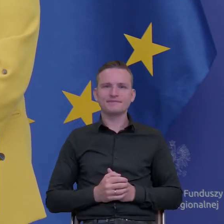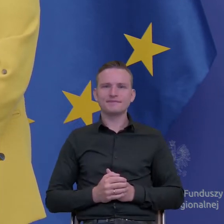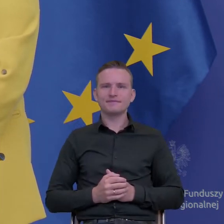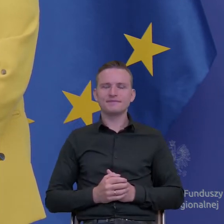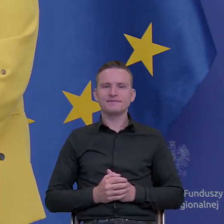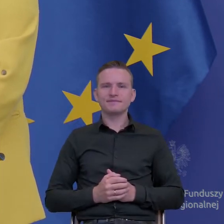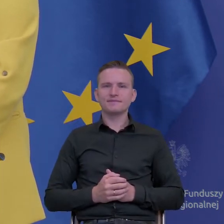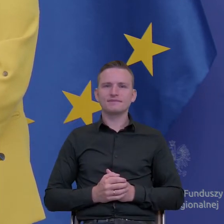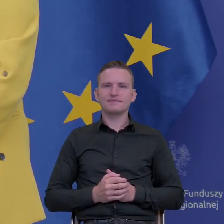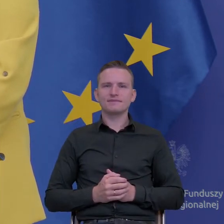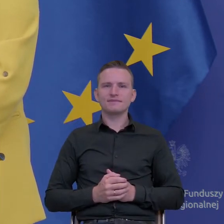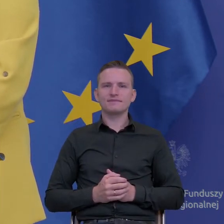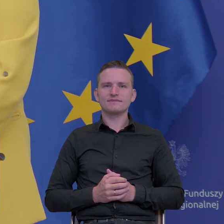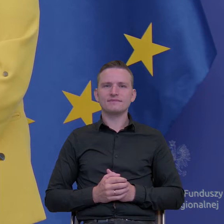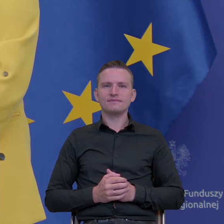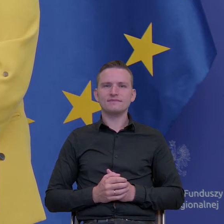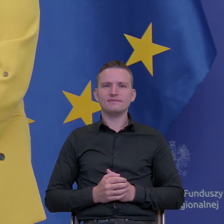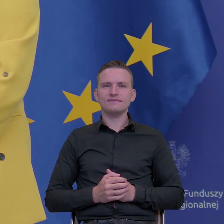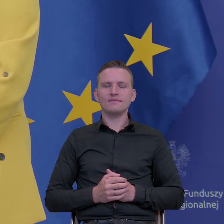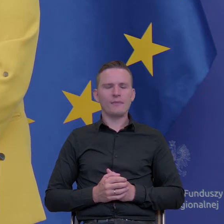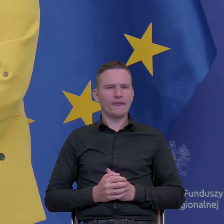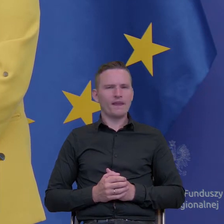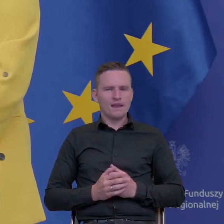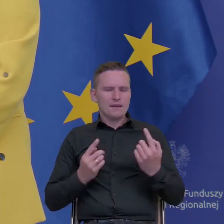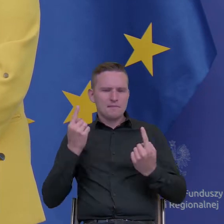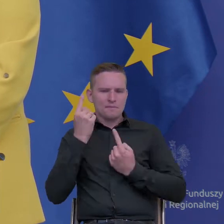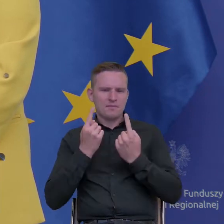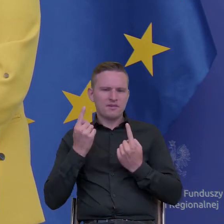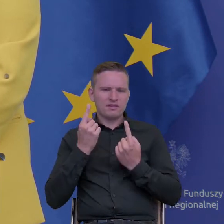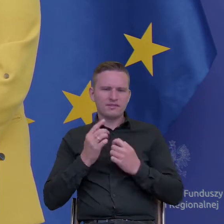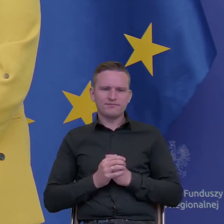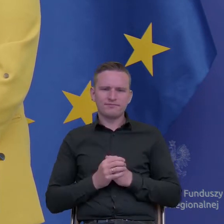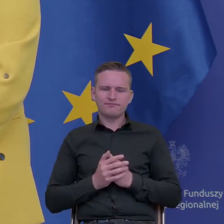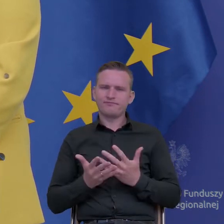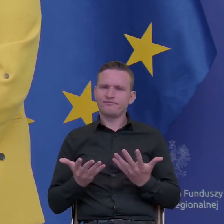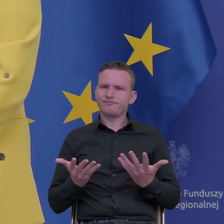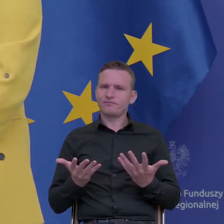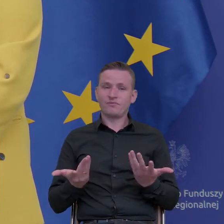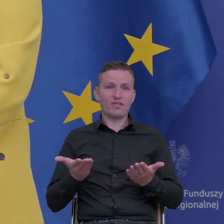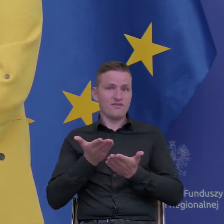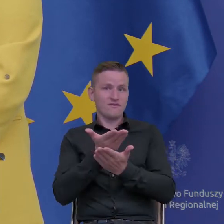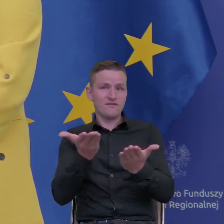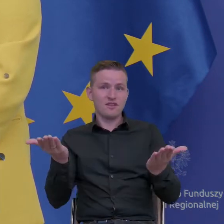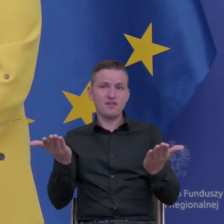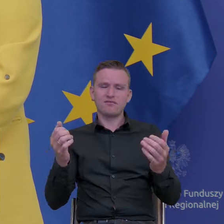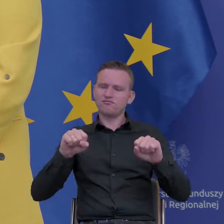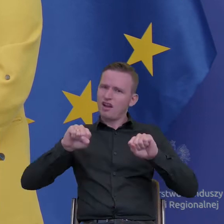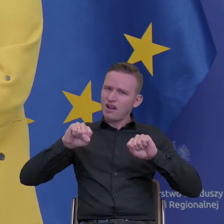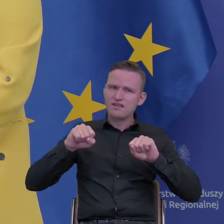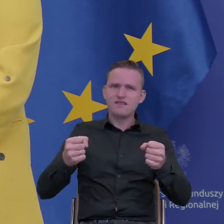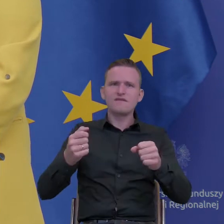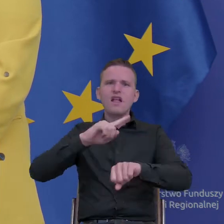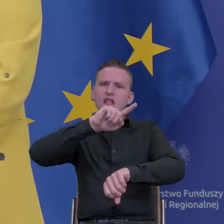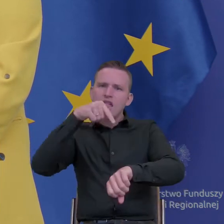w ramach idei udostępniaczy, jest bardzo istotny, bo przekazujecie tą wiedzę